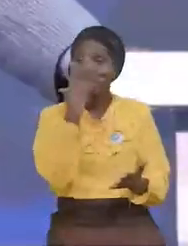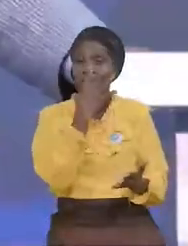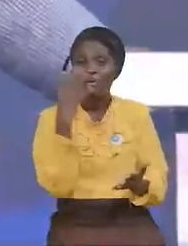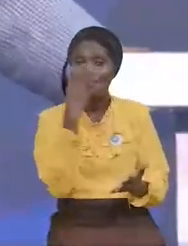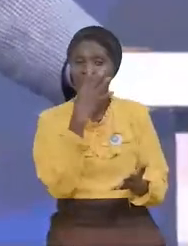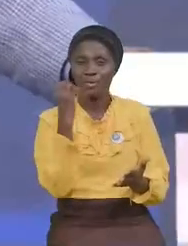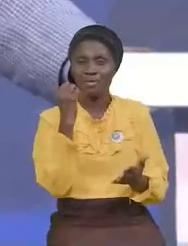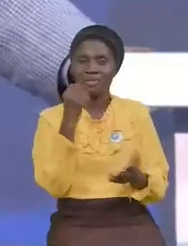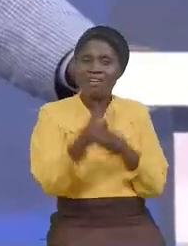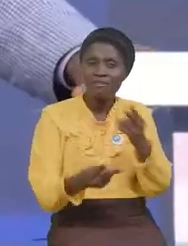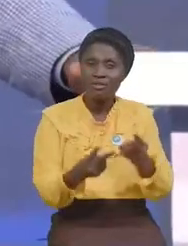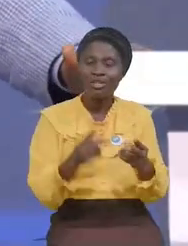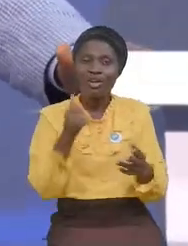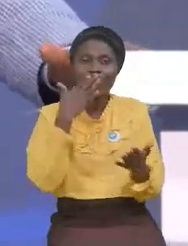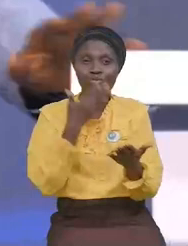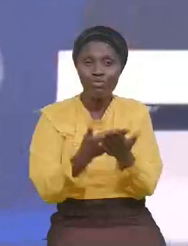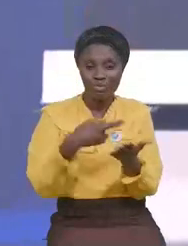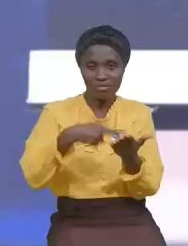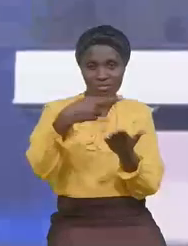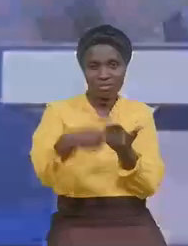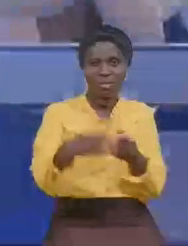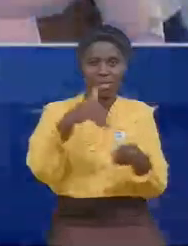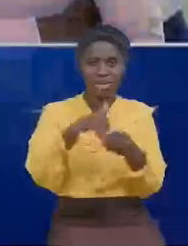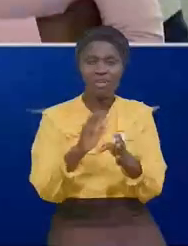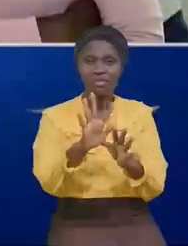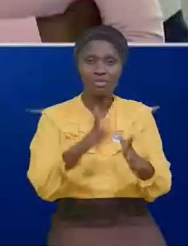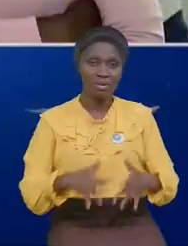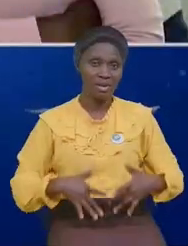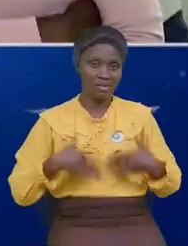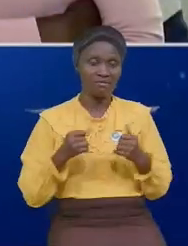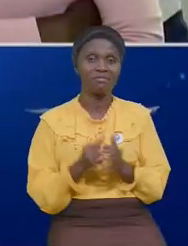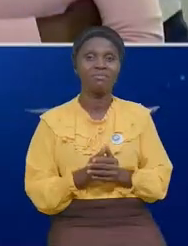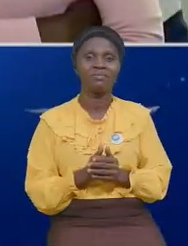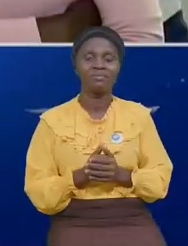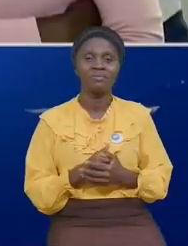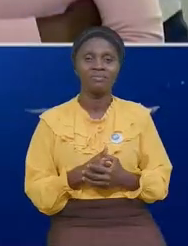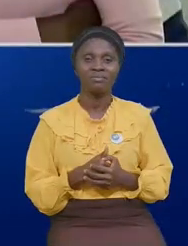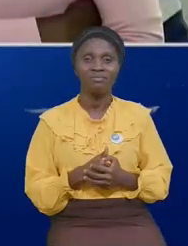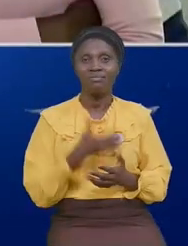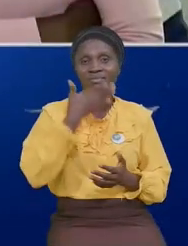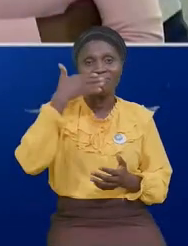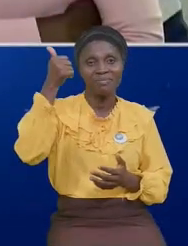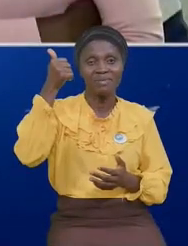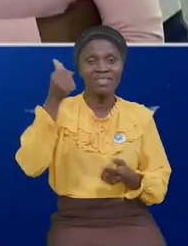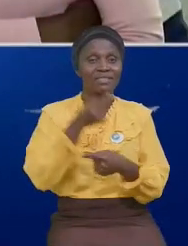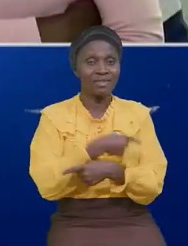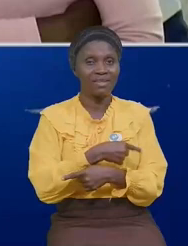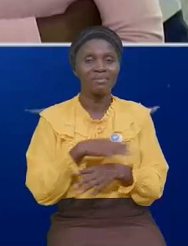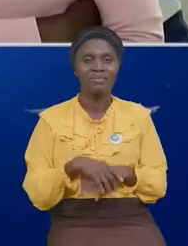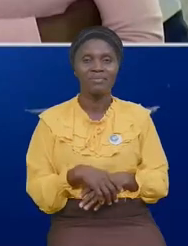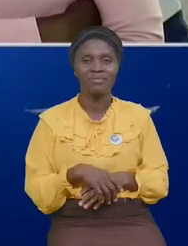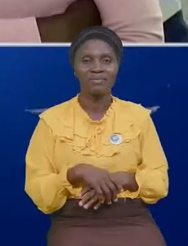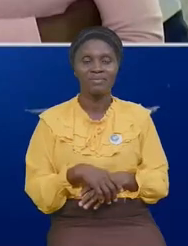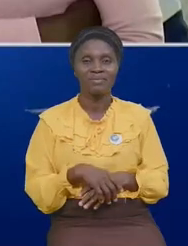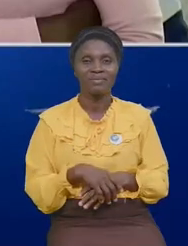qui amène la visite glorieuse, un bon résultat dans ta vie. Le meilleur jour,